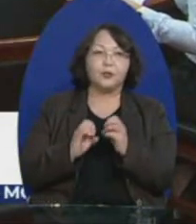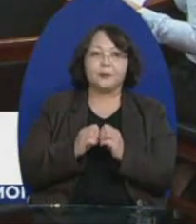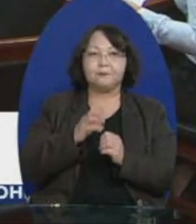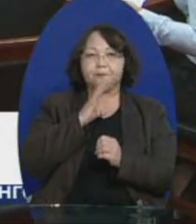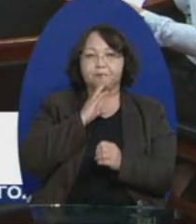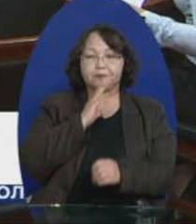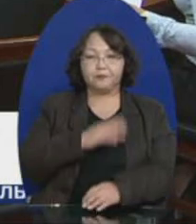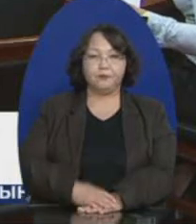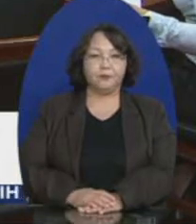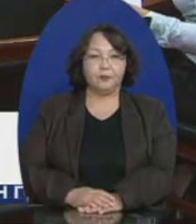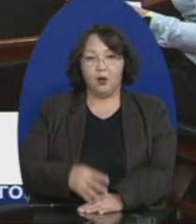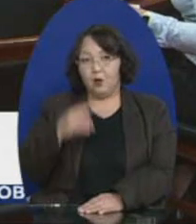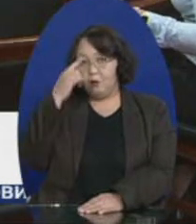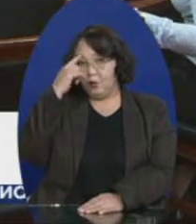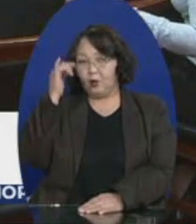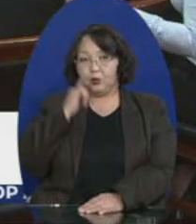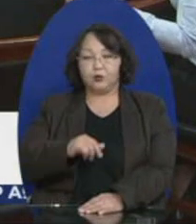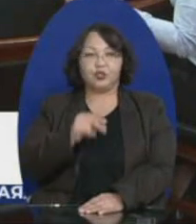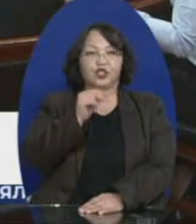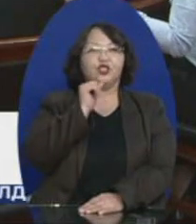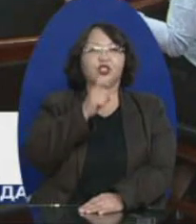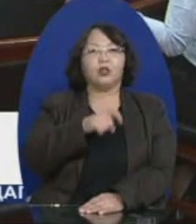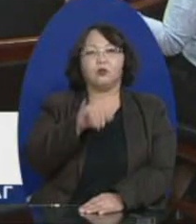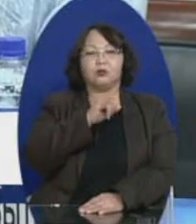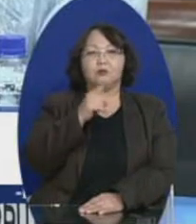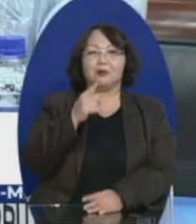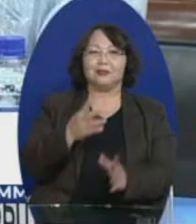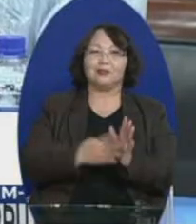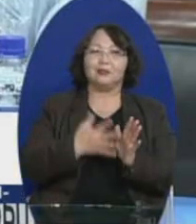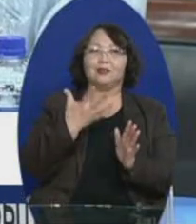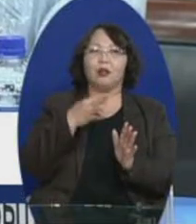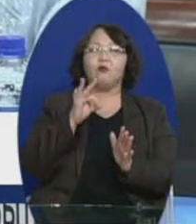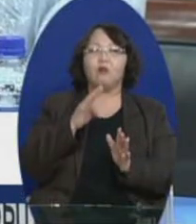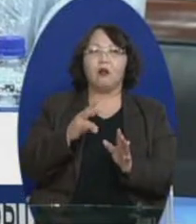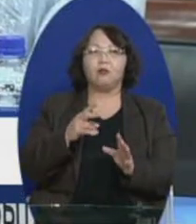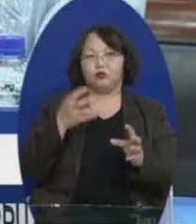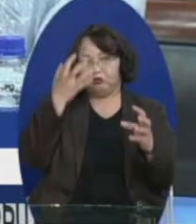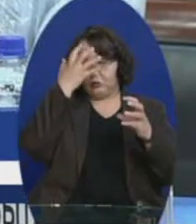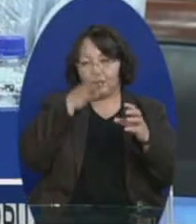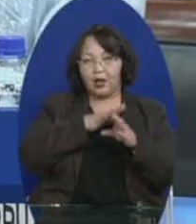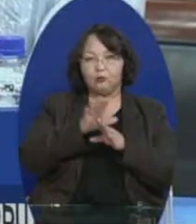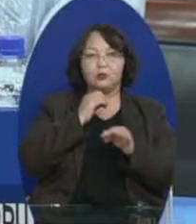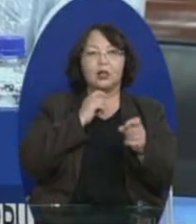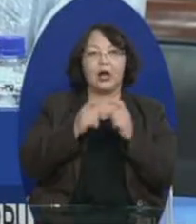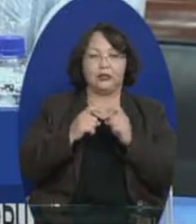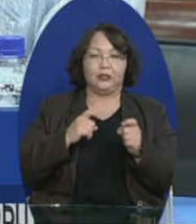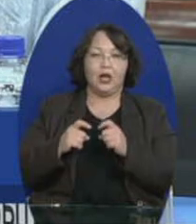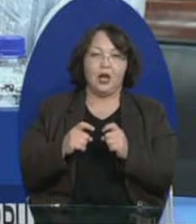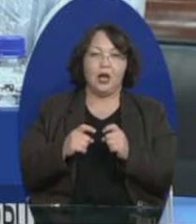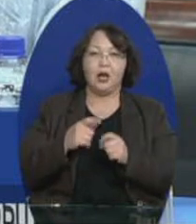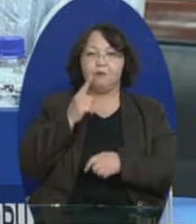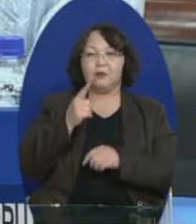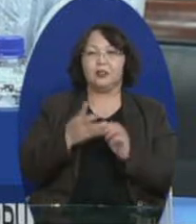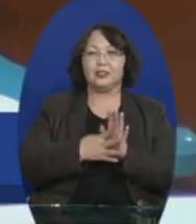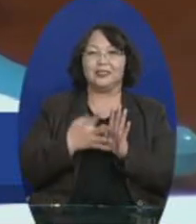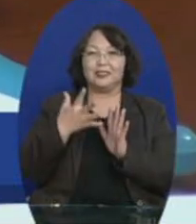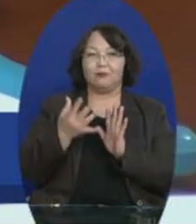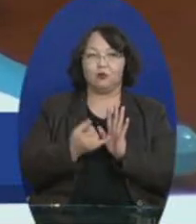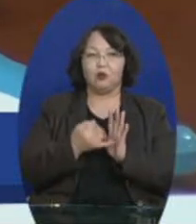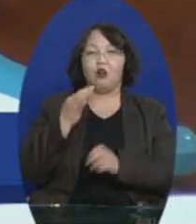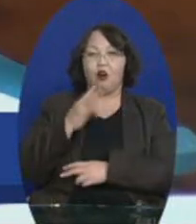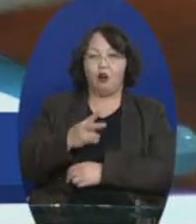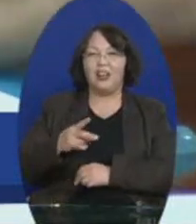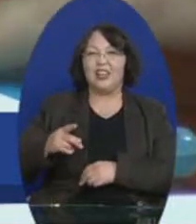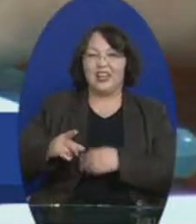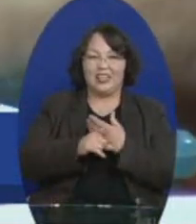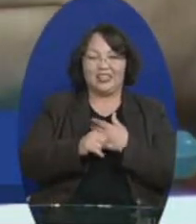Монгол улс Чех улстай 1950 онд дипломат харилцаа тогтоосон. Талууд Улаанбаатар, Прага хотуудад 1956 онд харилцан элчин